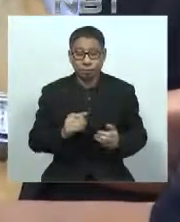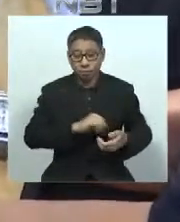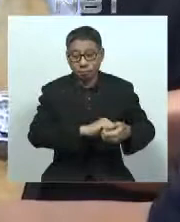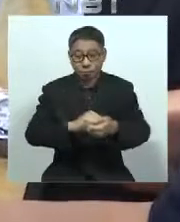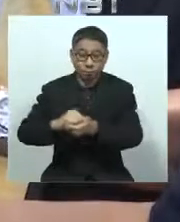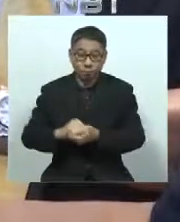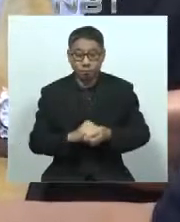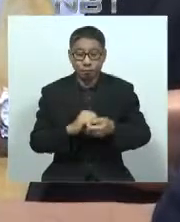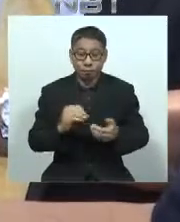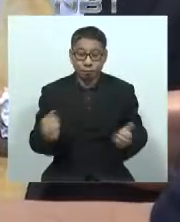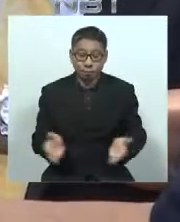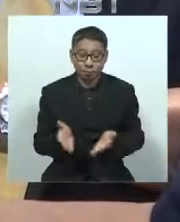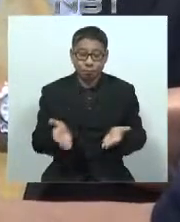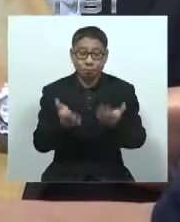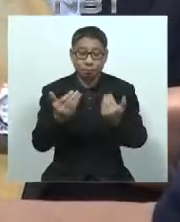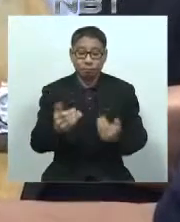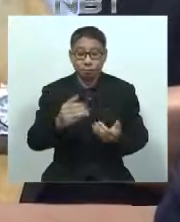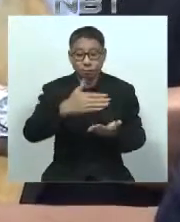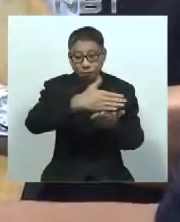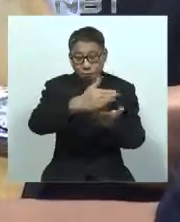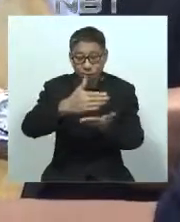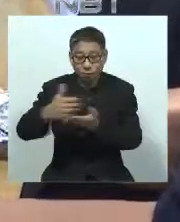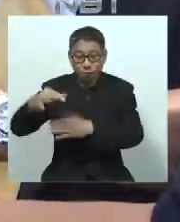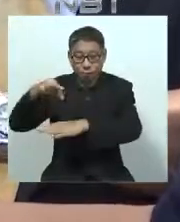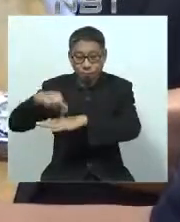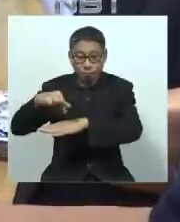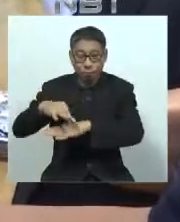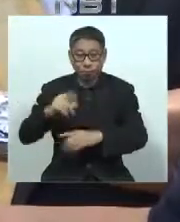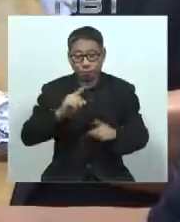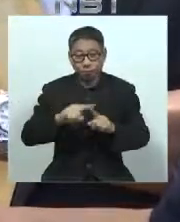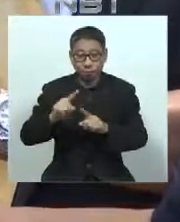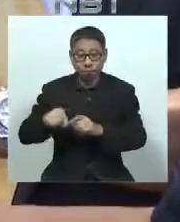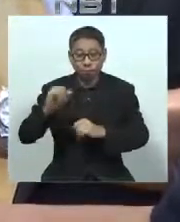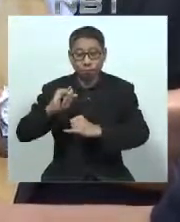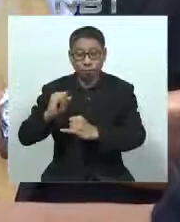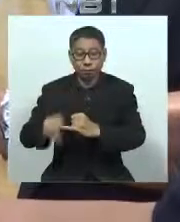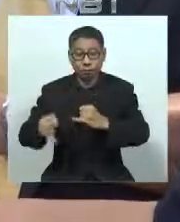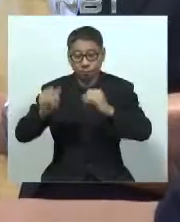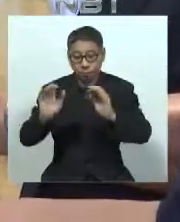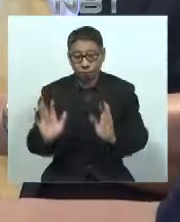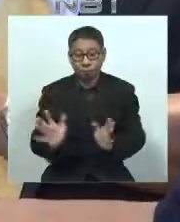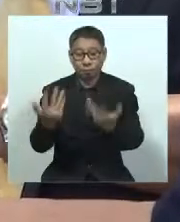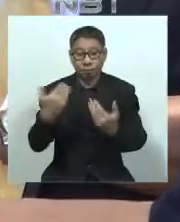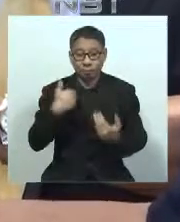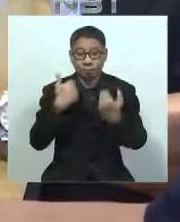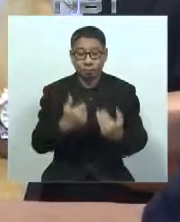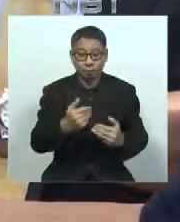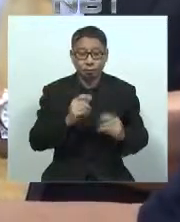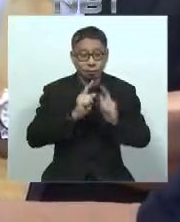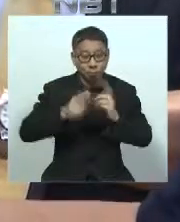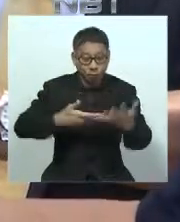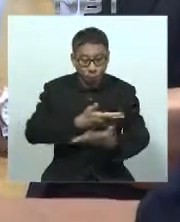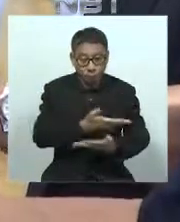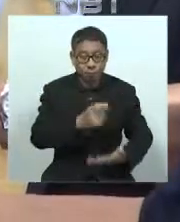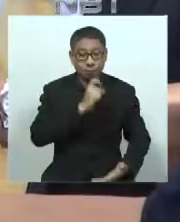มกันส่วนการเจรจาจัดสรรตำแหน่งยอมรับตำแหน่งบางส่วนเนี่ยจบแล้วแต่บางส่วนก็ยังอยู่ระหว่างการเจร